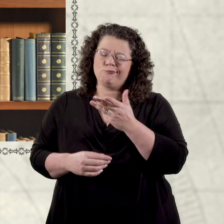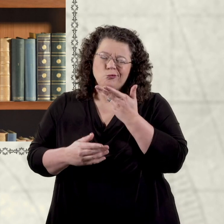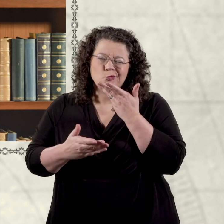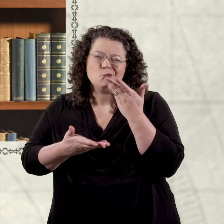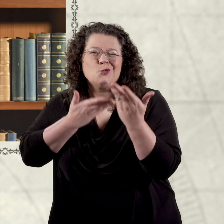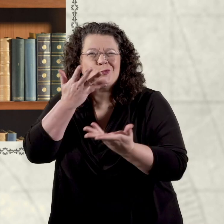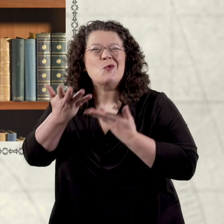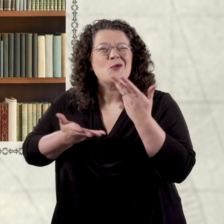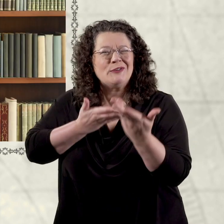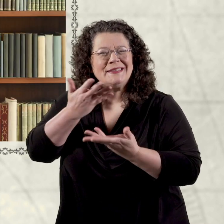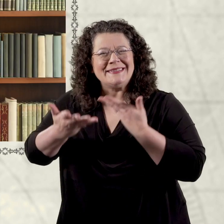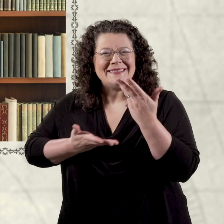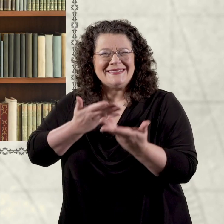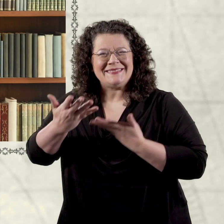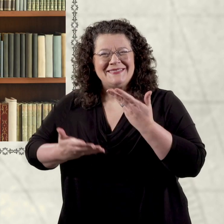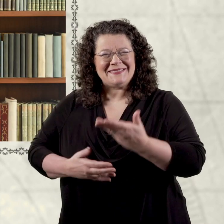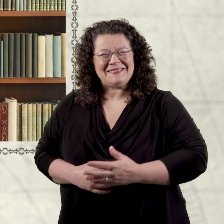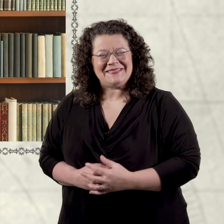chwedla.